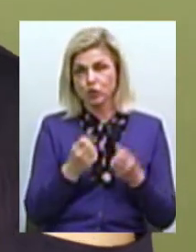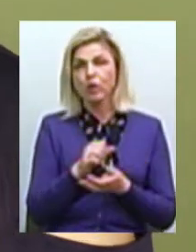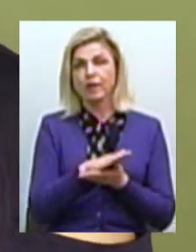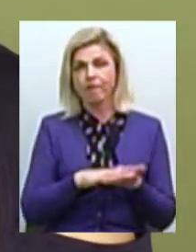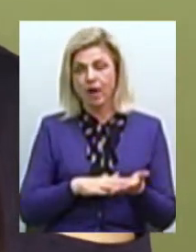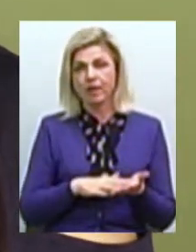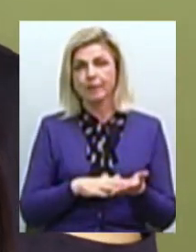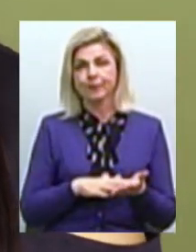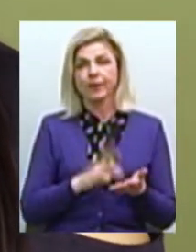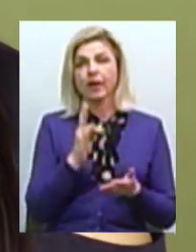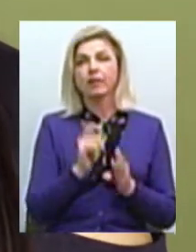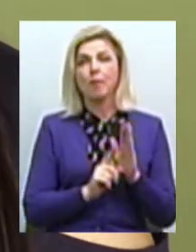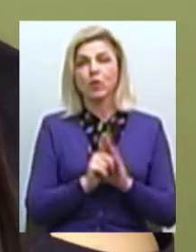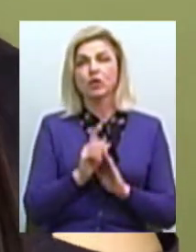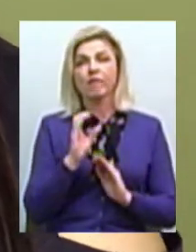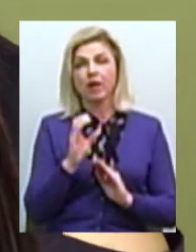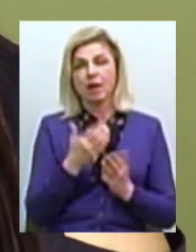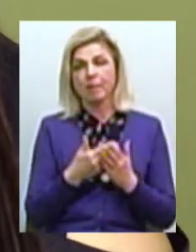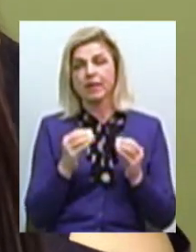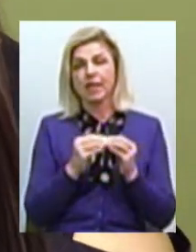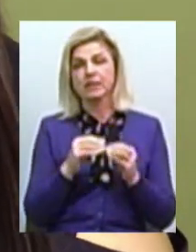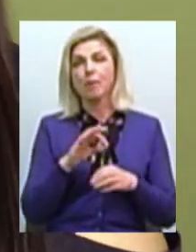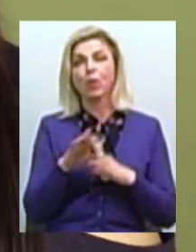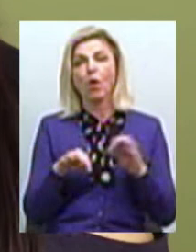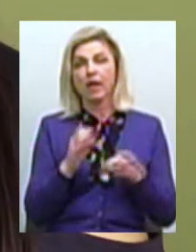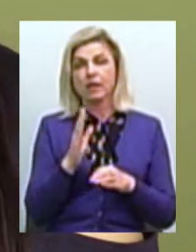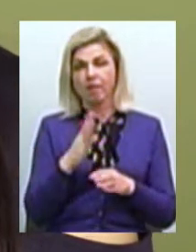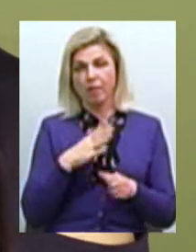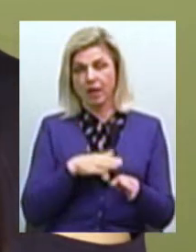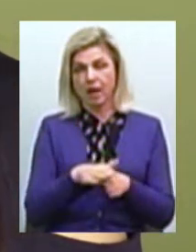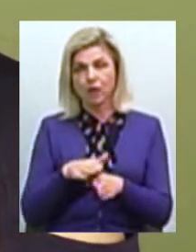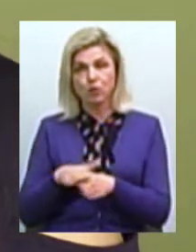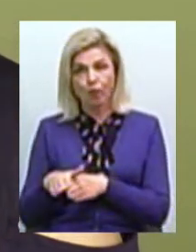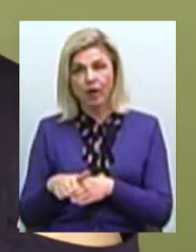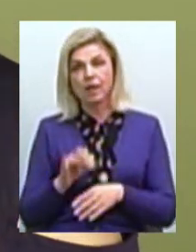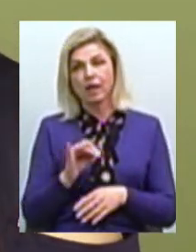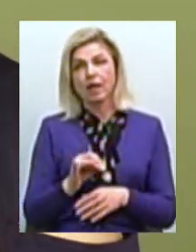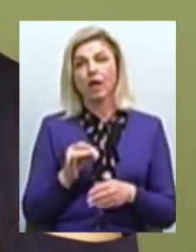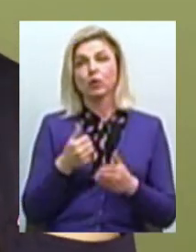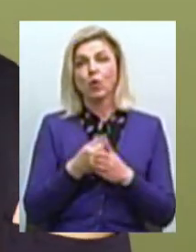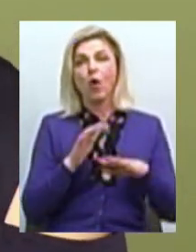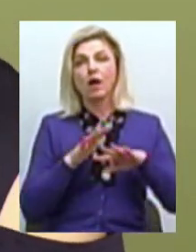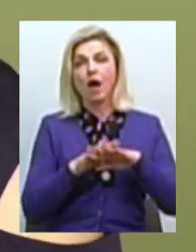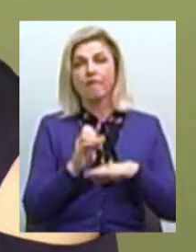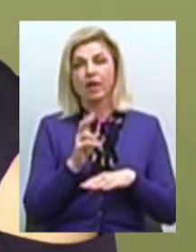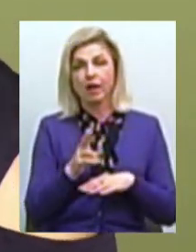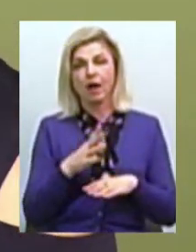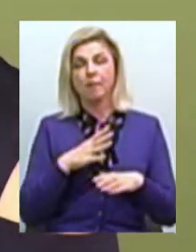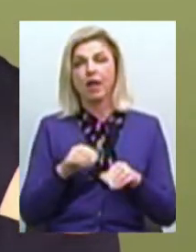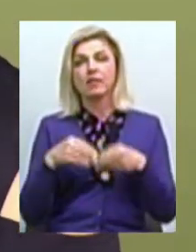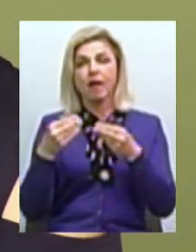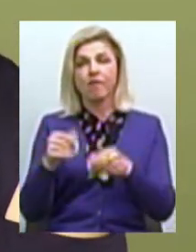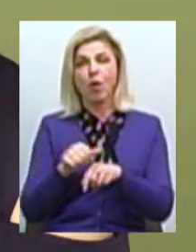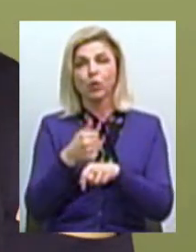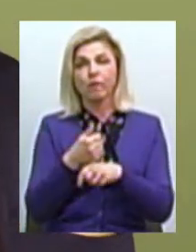на початок вересня близько 10 проєктів було реалізовані, і відповідно до графіків надавали головні розпорядники,